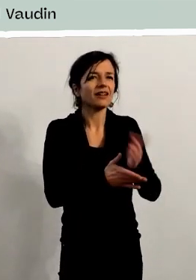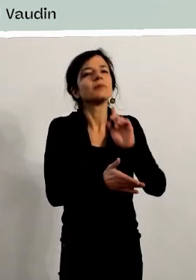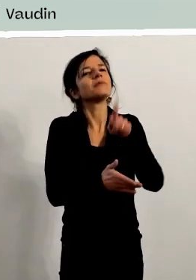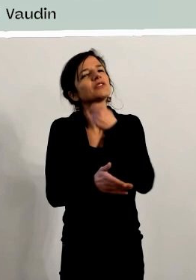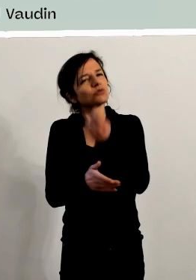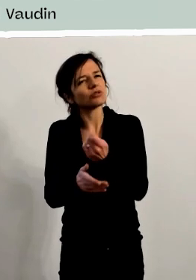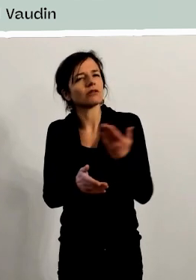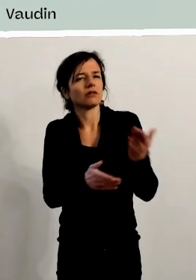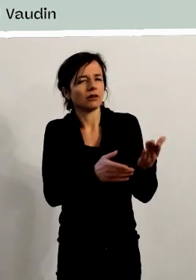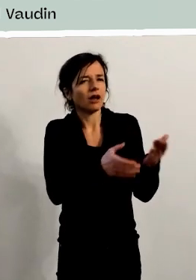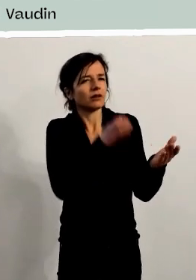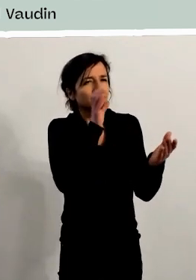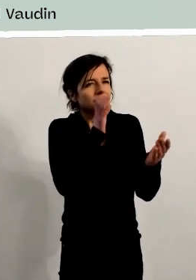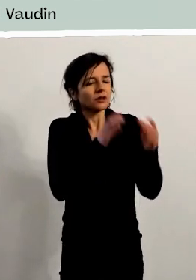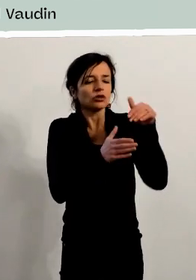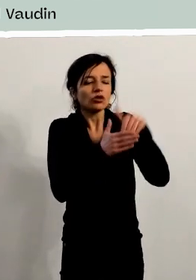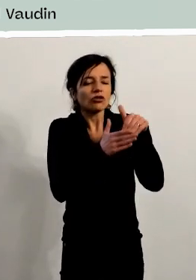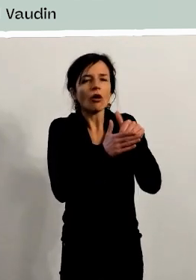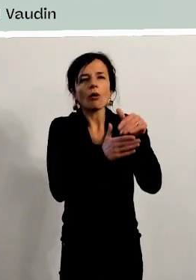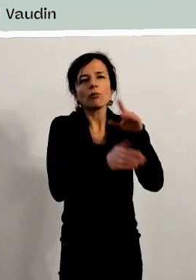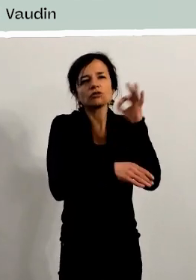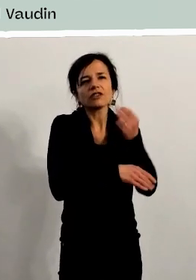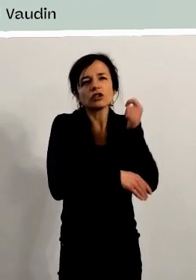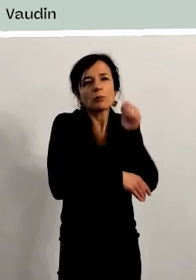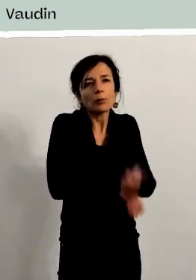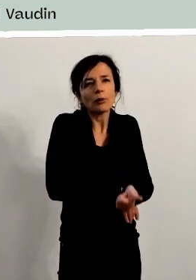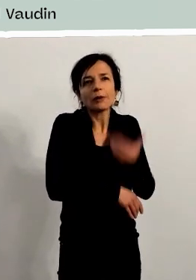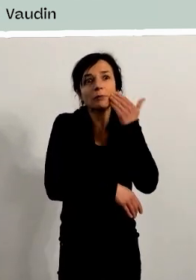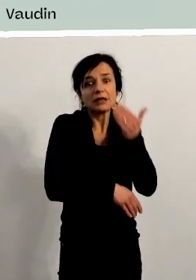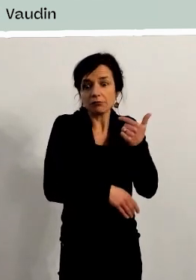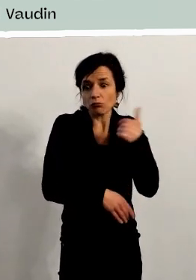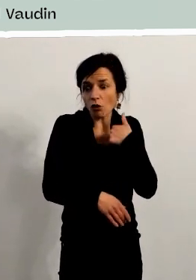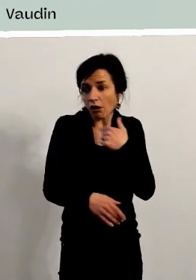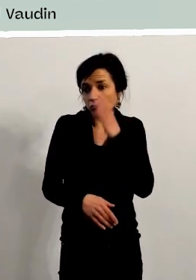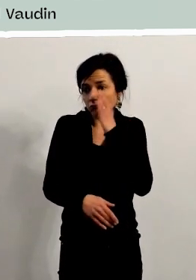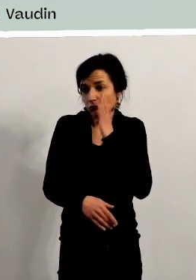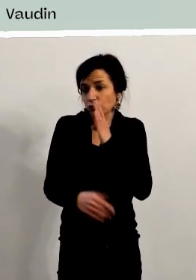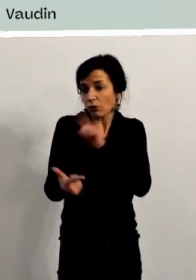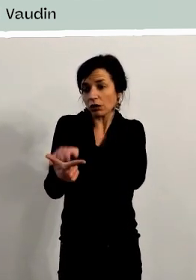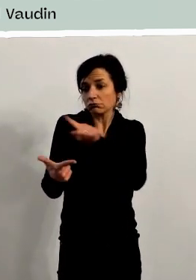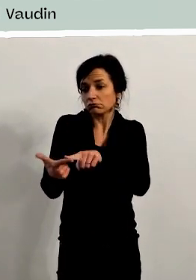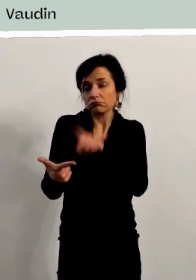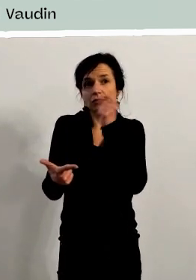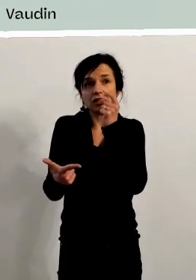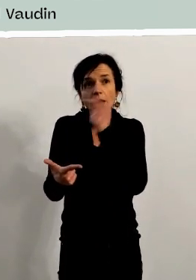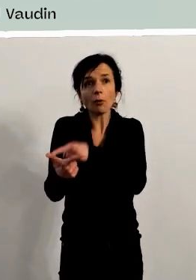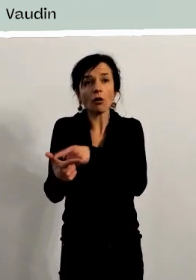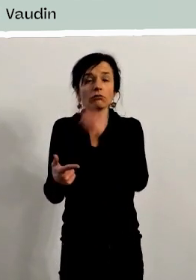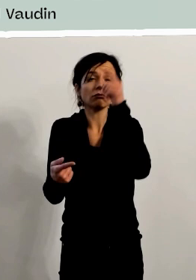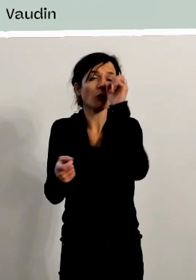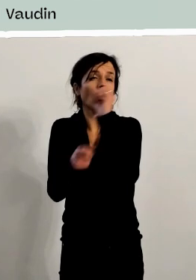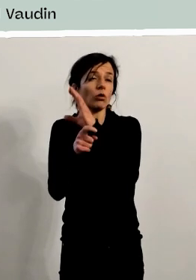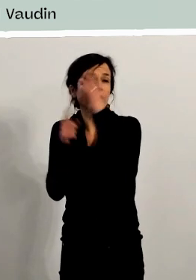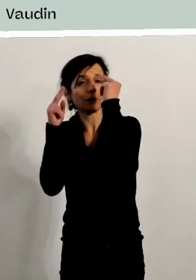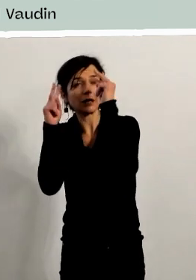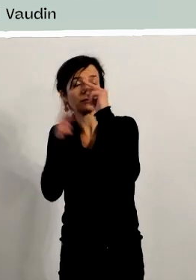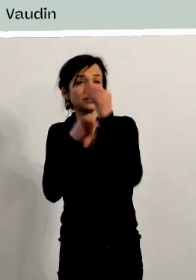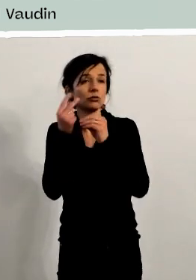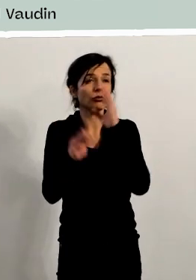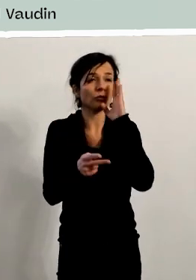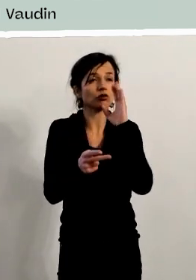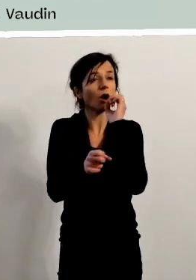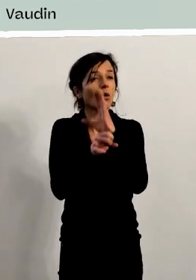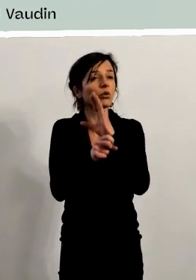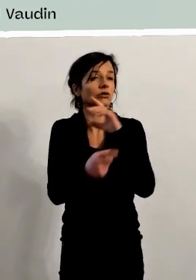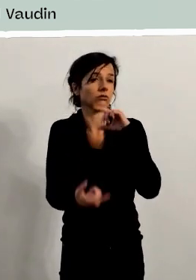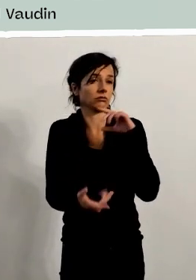médicaments, mais quel peut être l'effet sur des gens qui n'ont pas besoin de médicaments, qui n'ont pas besoin d'antiépileptiques et qui n'ont pas besoin d'antidiabétiques.